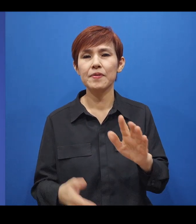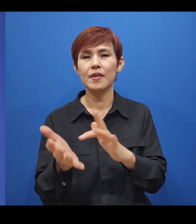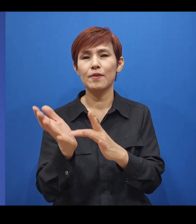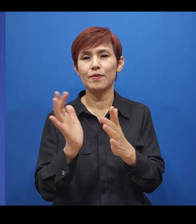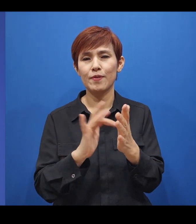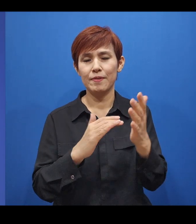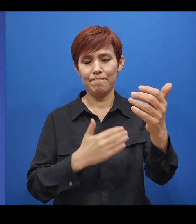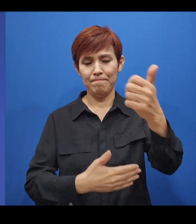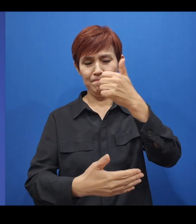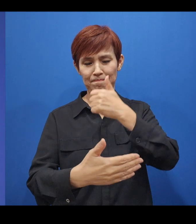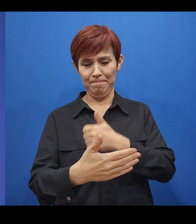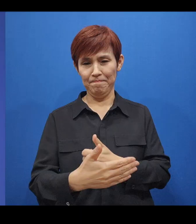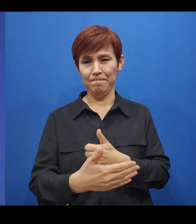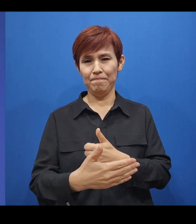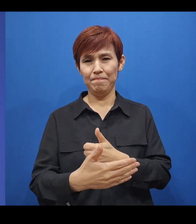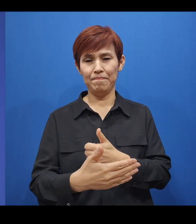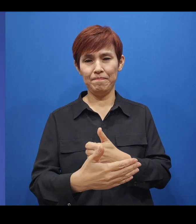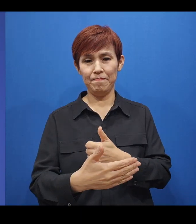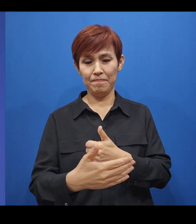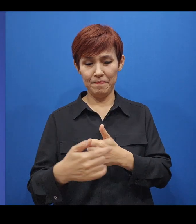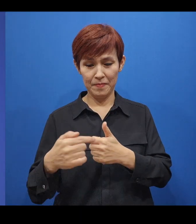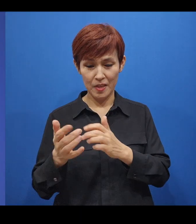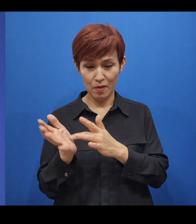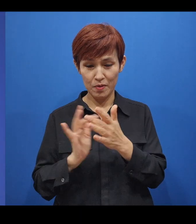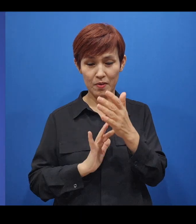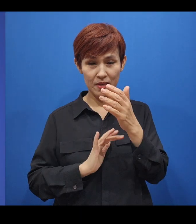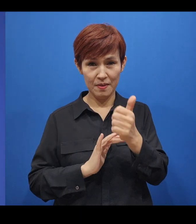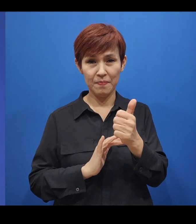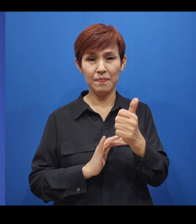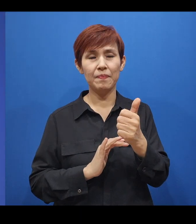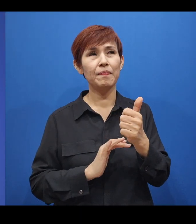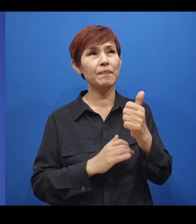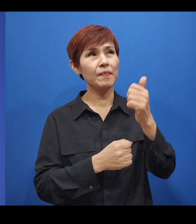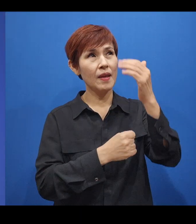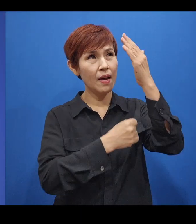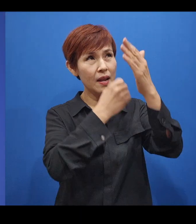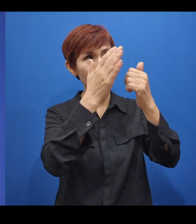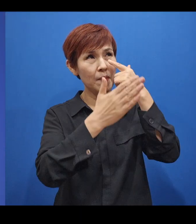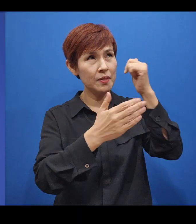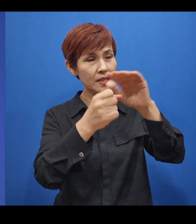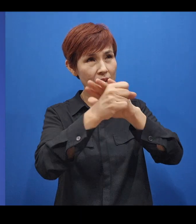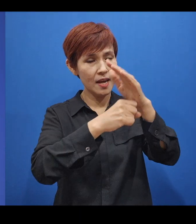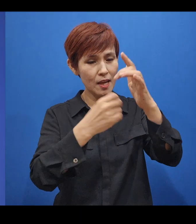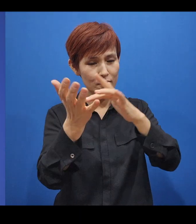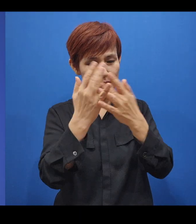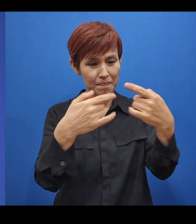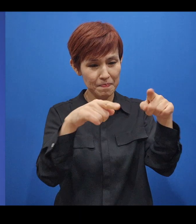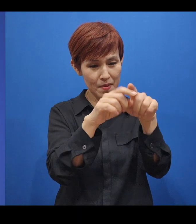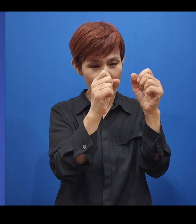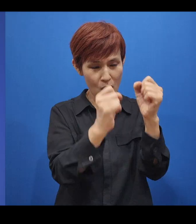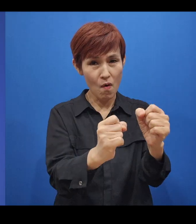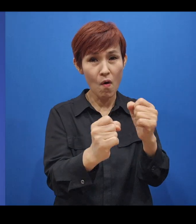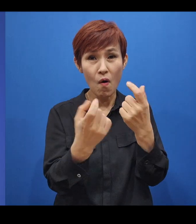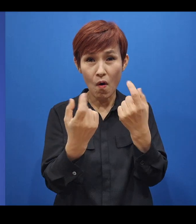예수님 안에 충만했던 그 아버지 사랑이 우리 안에도 충만하게 하실 것이기 때문에.